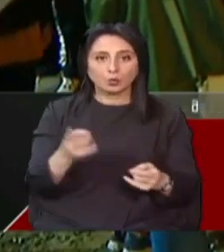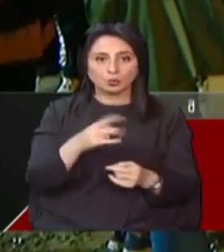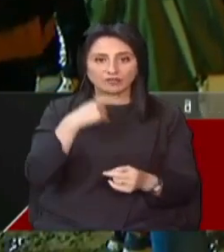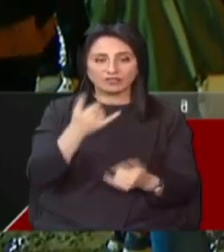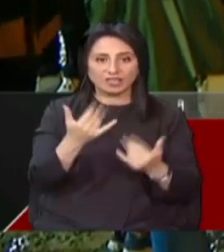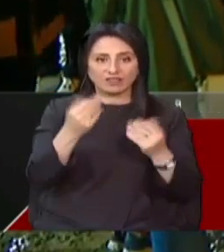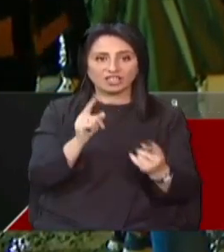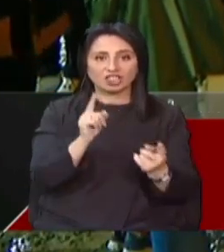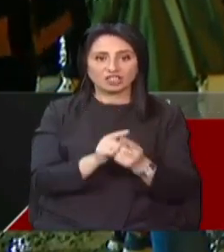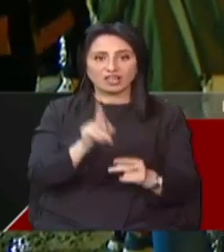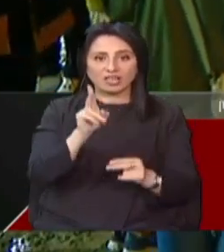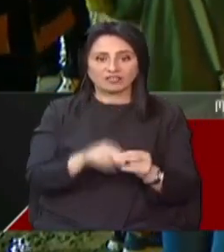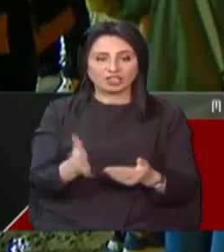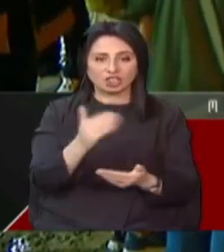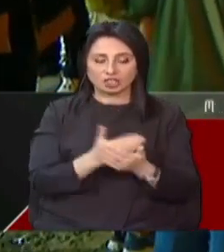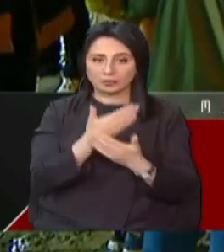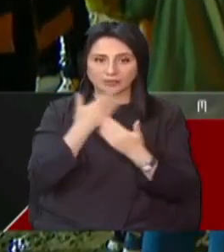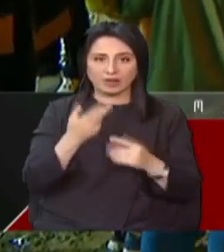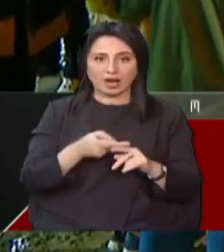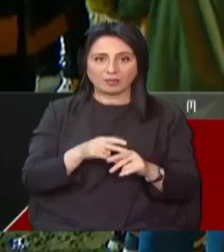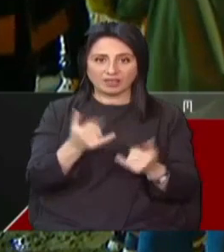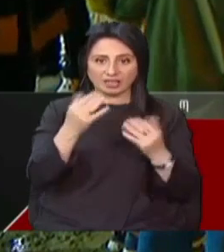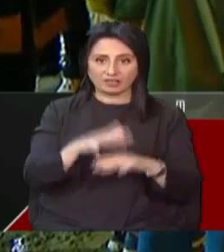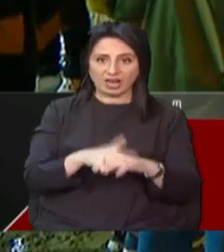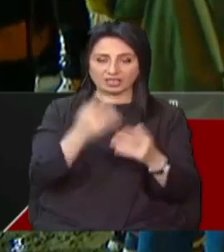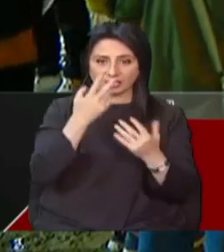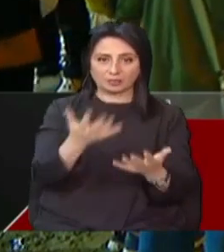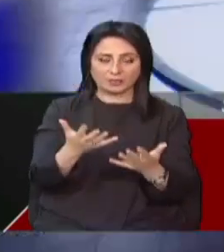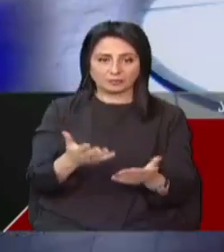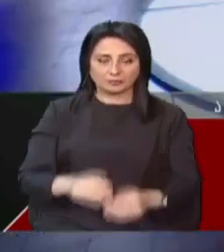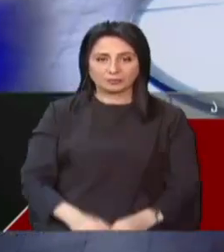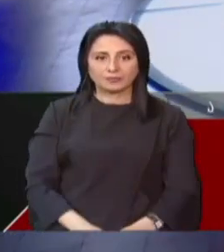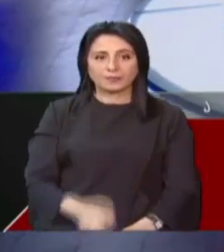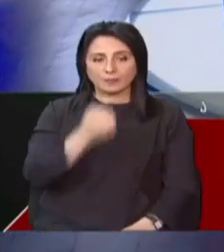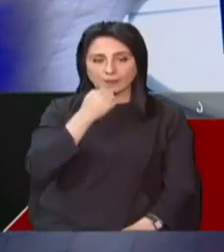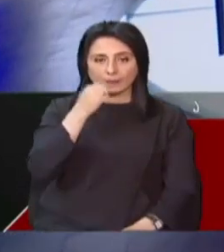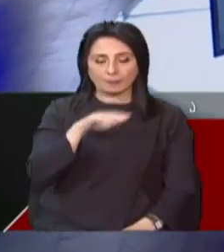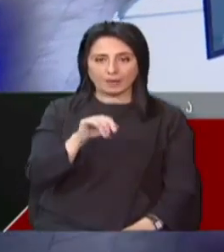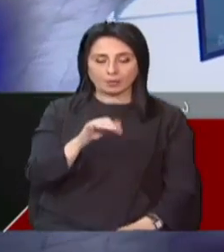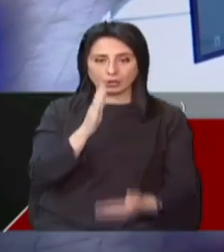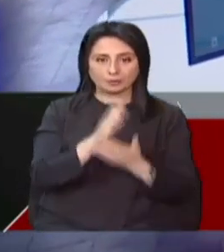რომ დღევანდელი შეხვედრა დასრულდა უშედეგოდ და ამას დღევანდელი აქციაც მოწმობს. Მადლობა თათია